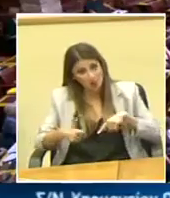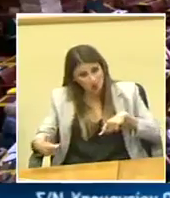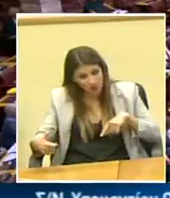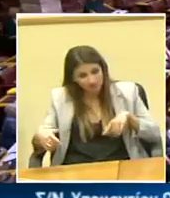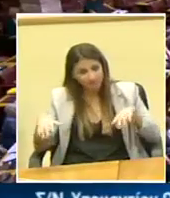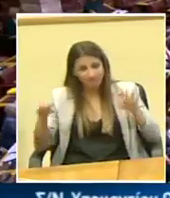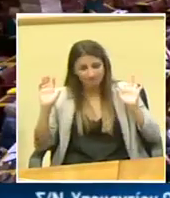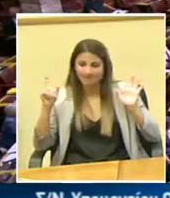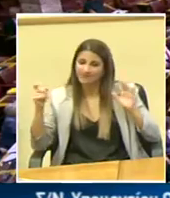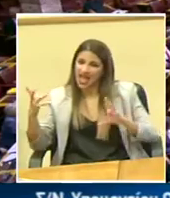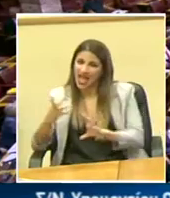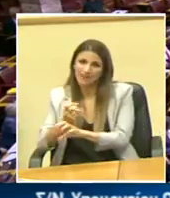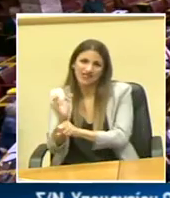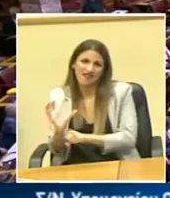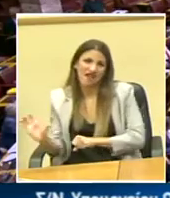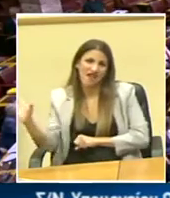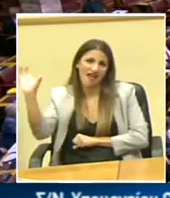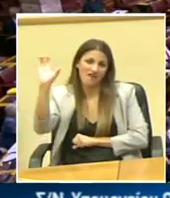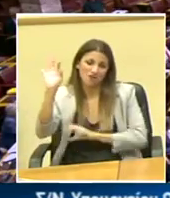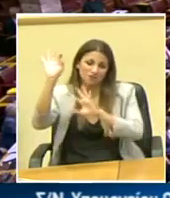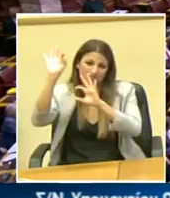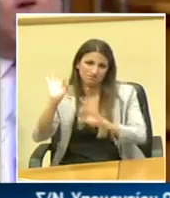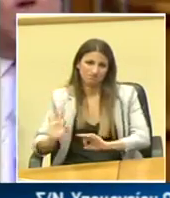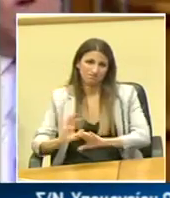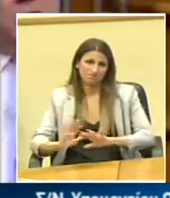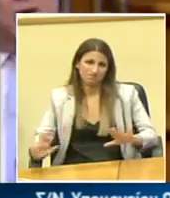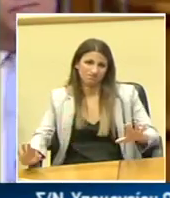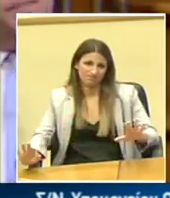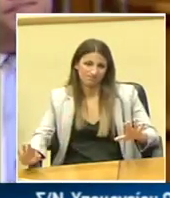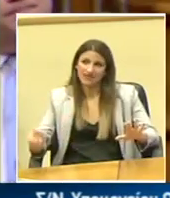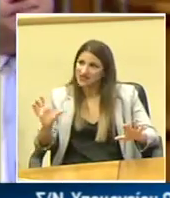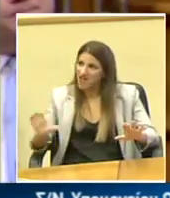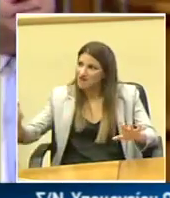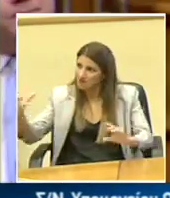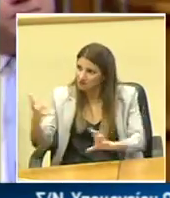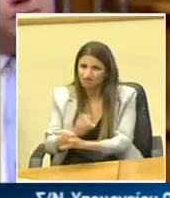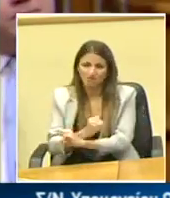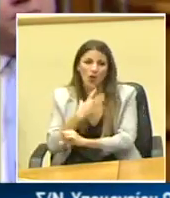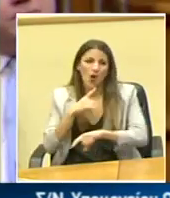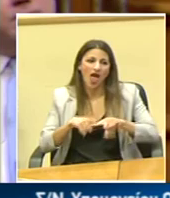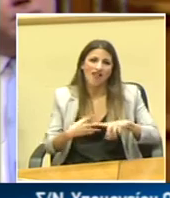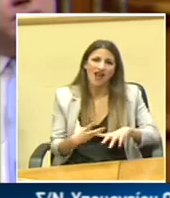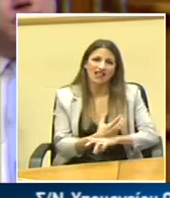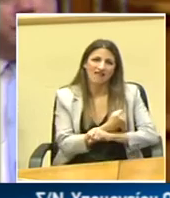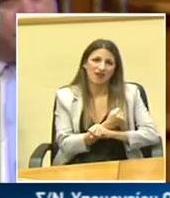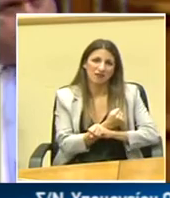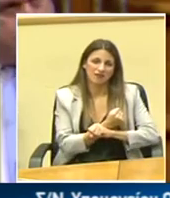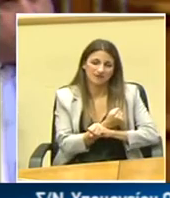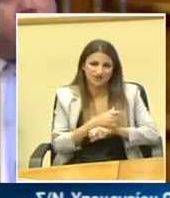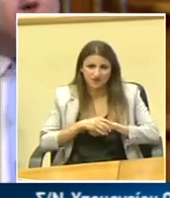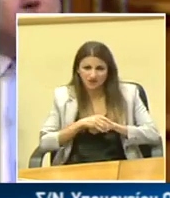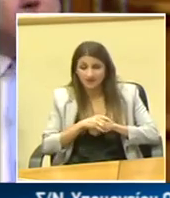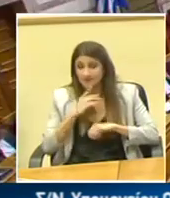αλλά αποτελεί συνιστά μεγάλη ευρωπαϊκή επιτυχία. Και μάλιστα σε ένα